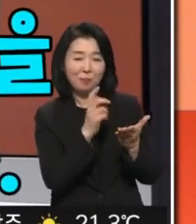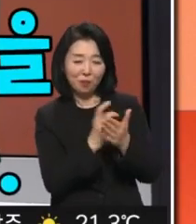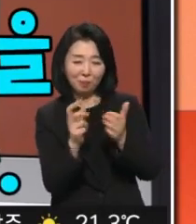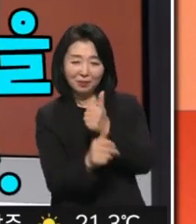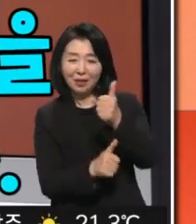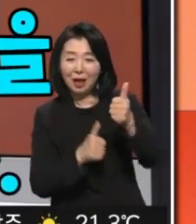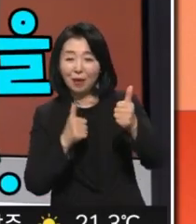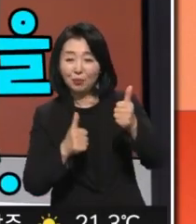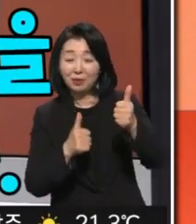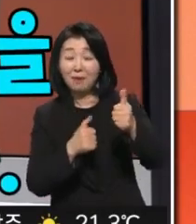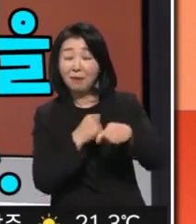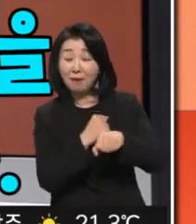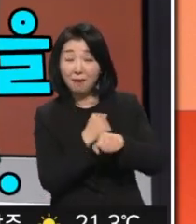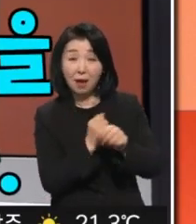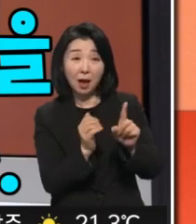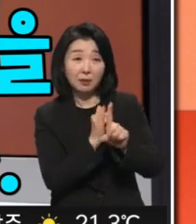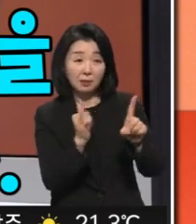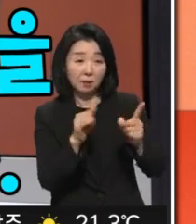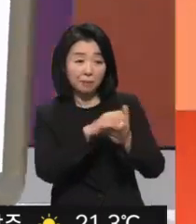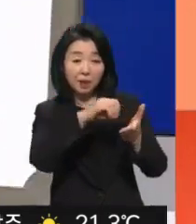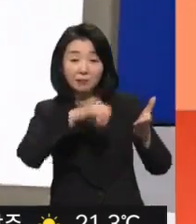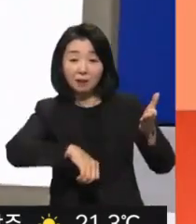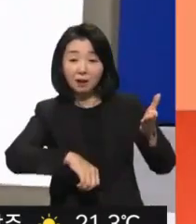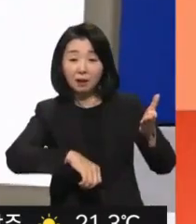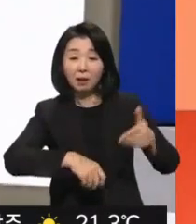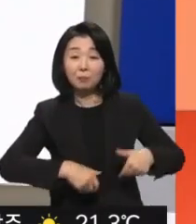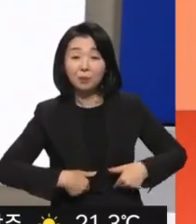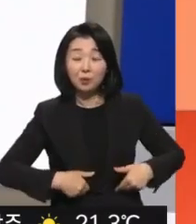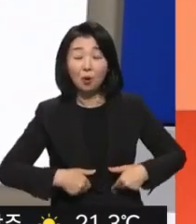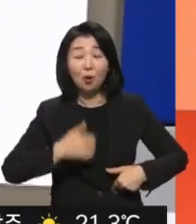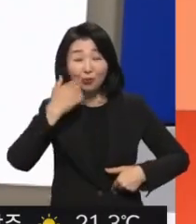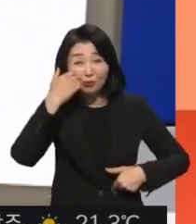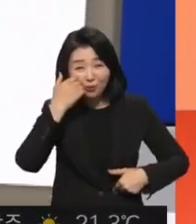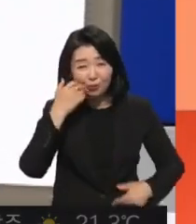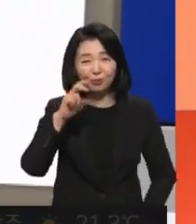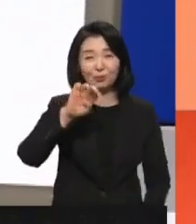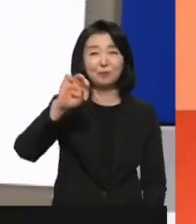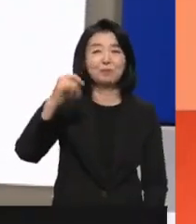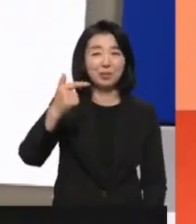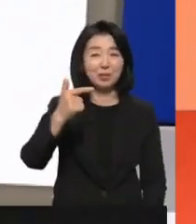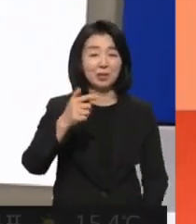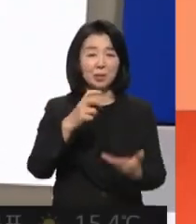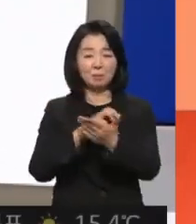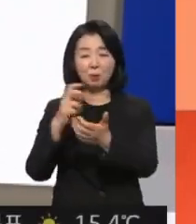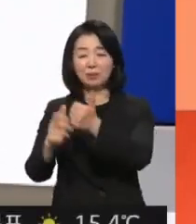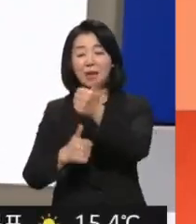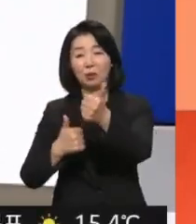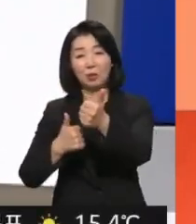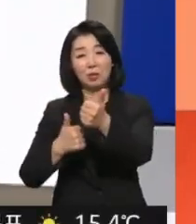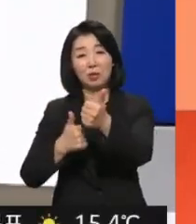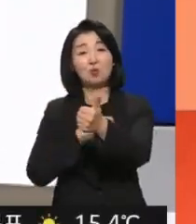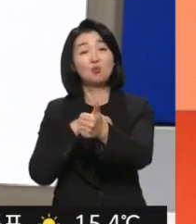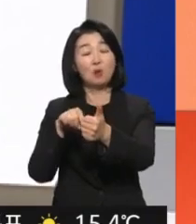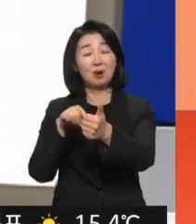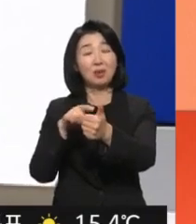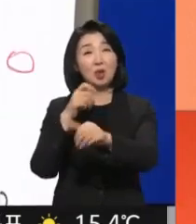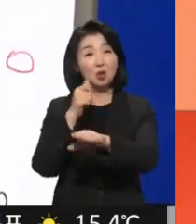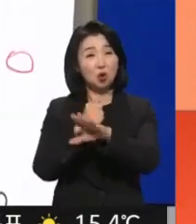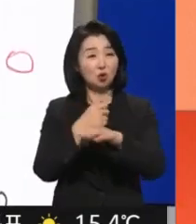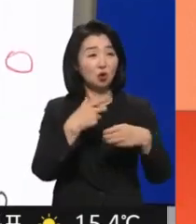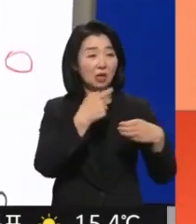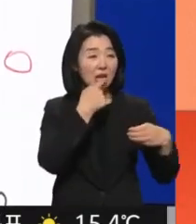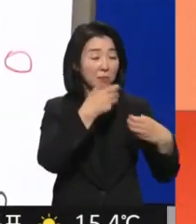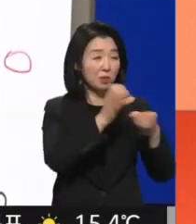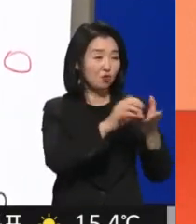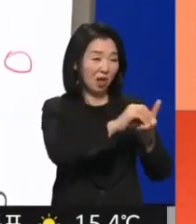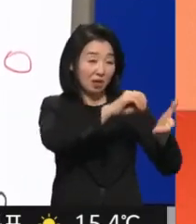소속 다른 의원 한 명을 탈당을 시키기로 한 겁니다. 그래서 민영배 의원이 지금 여기 법사위 소속인데 이 민영배 의원을 탈당을 시킨 다음에